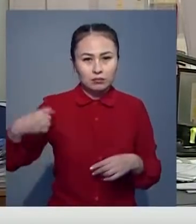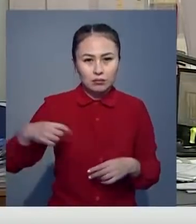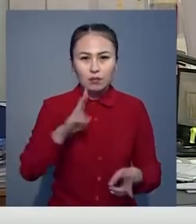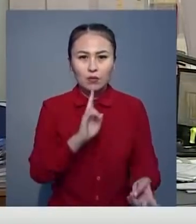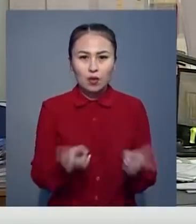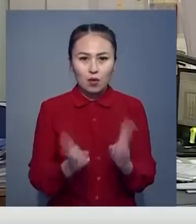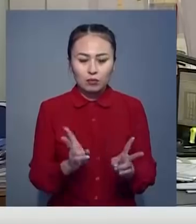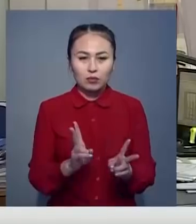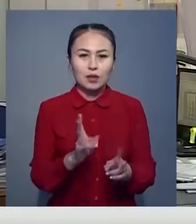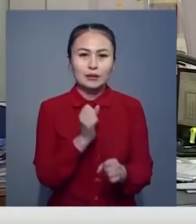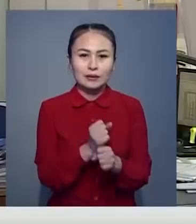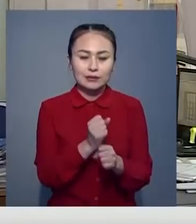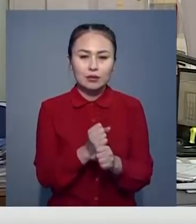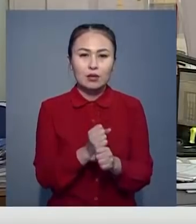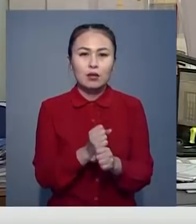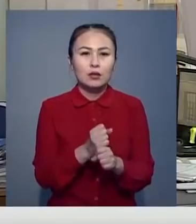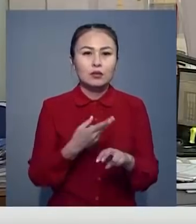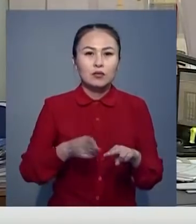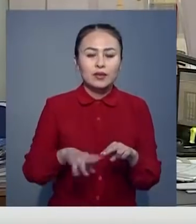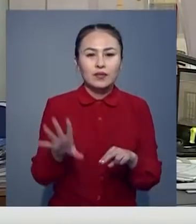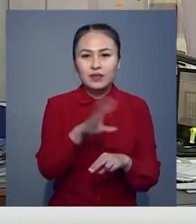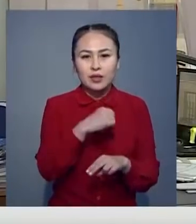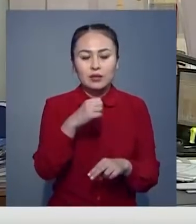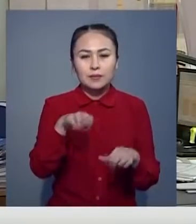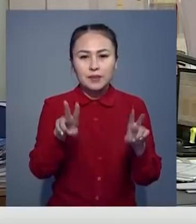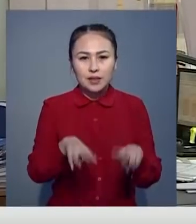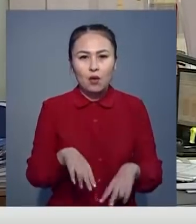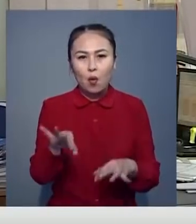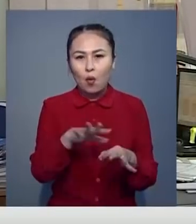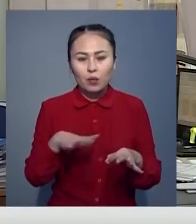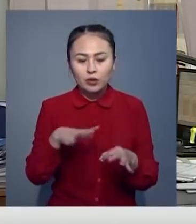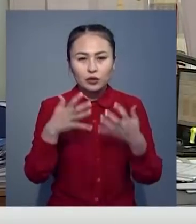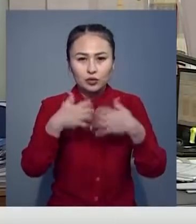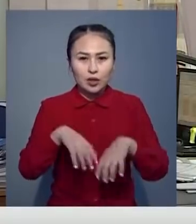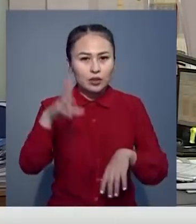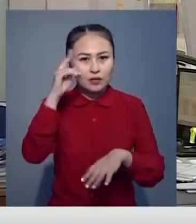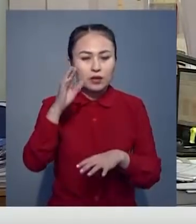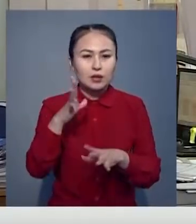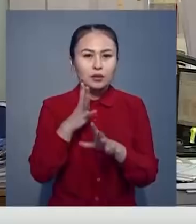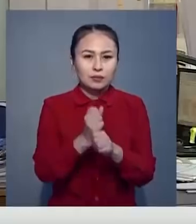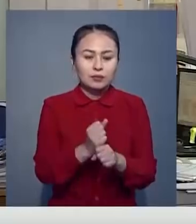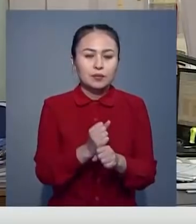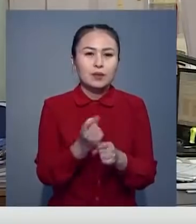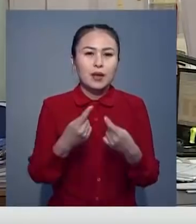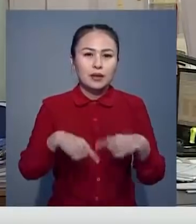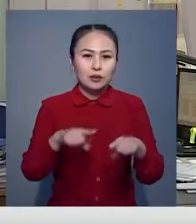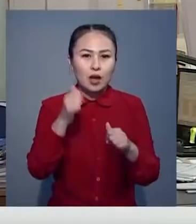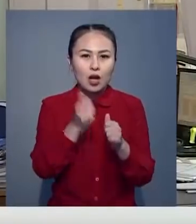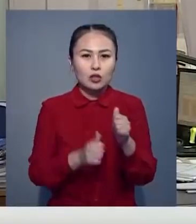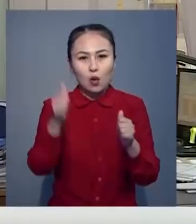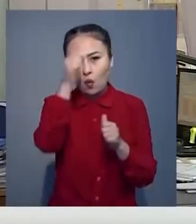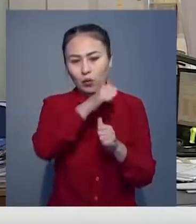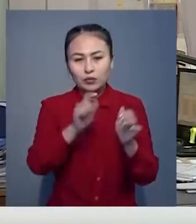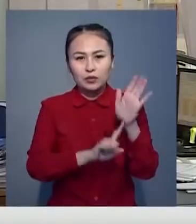аспазшы, кондитер. Осы мамандықтар бойынша, облыс бойынша қысқа мерзімдік оқу ұйымдастырылады. Жыл басынан